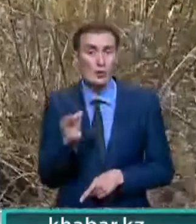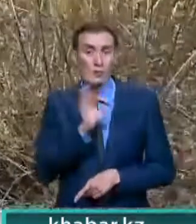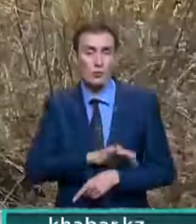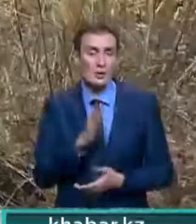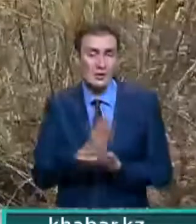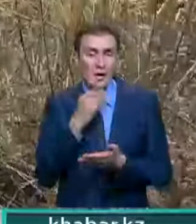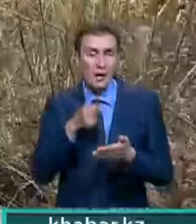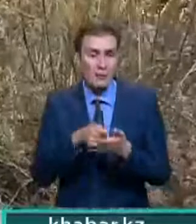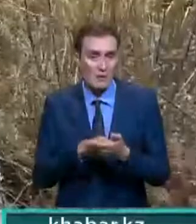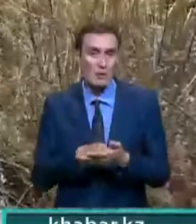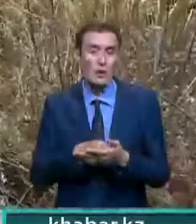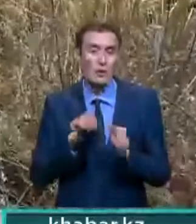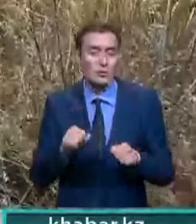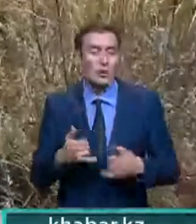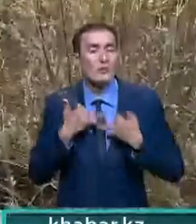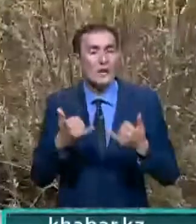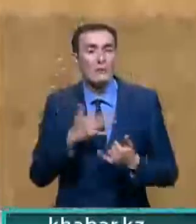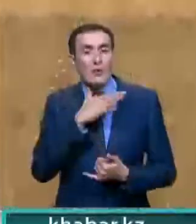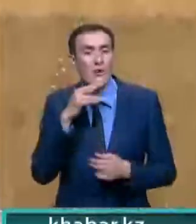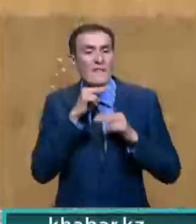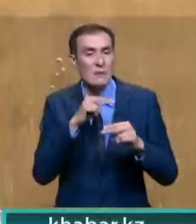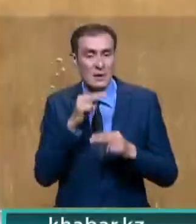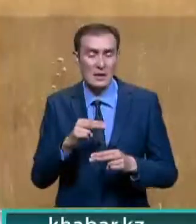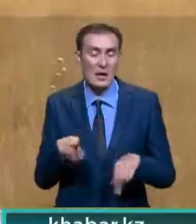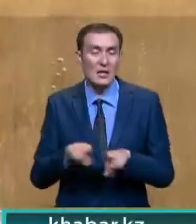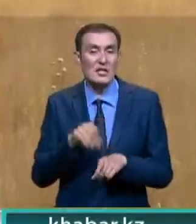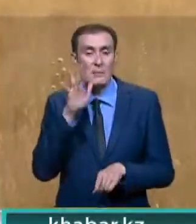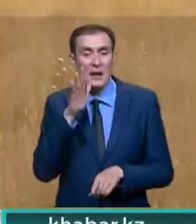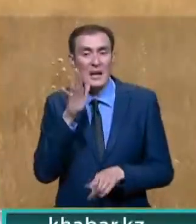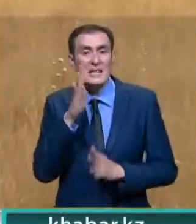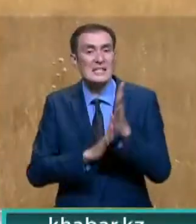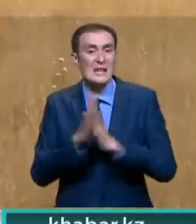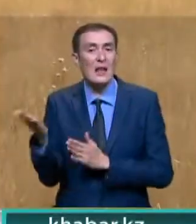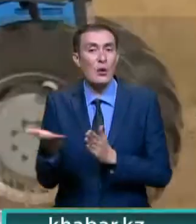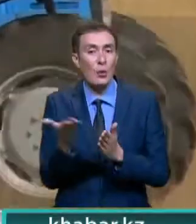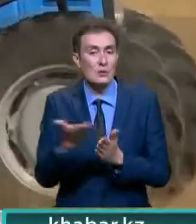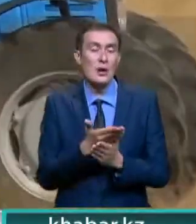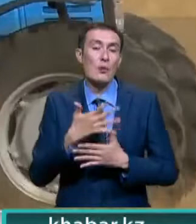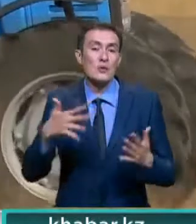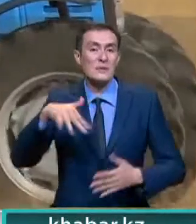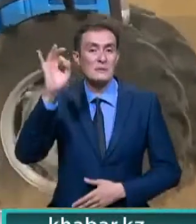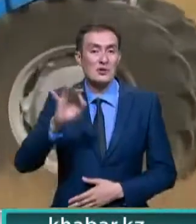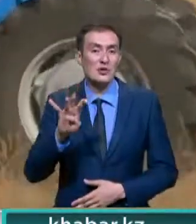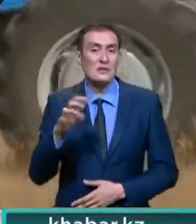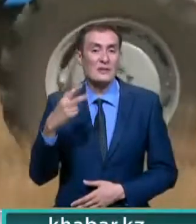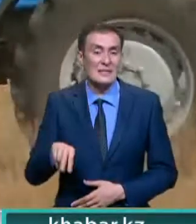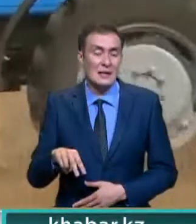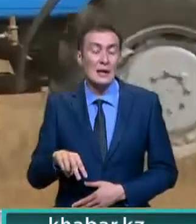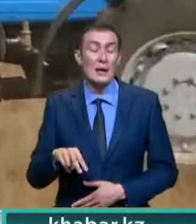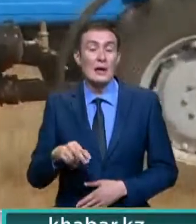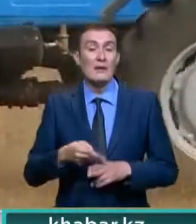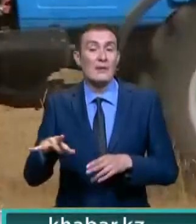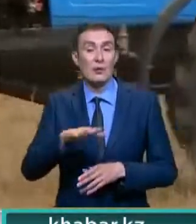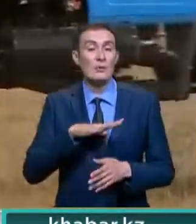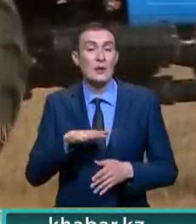всхожесть. Кормовой базе нужно уделять большое внимание. Пора сенокоса сейчас в самом разгаре. Больше половины из 420 местных хозяйств Сырымского